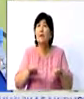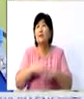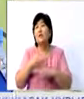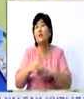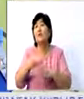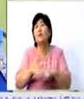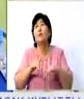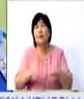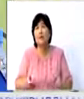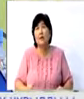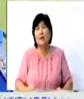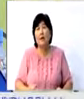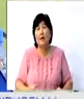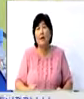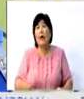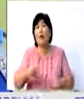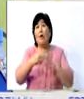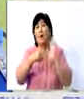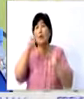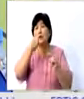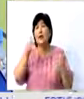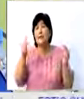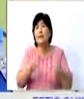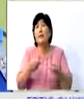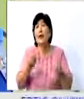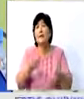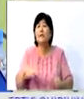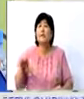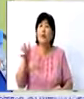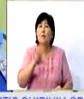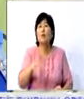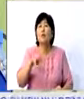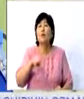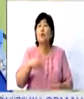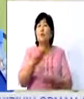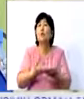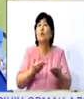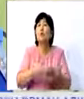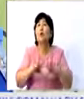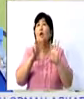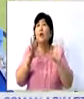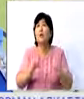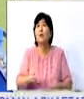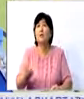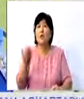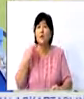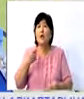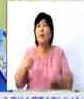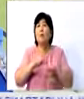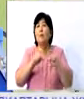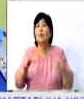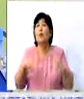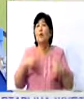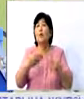келеді. Ал 18 жылдың тиісті ақшасының барлығы депутаттардың ұсыныстары бойынша, тиісті басқармалардың ұсыныстары